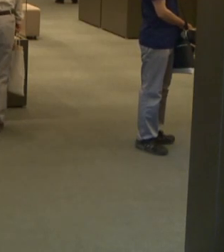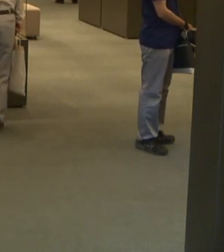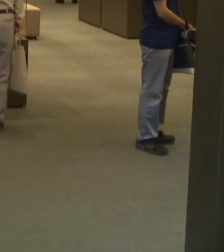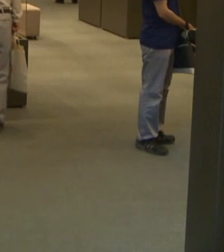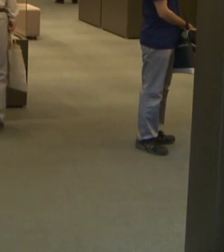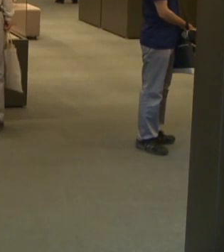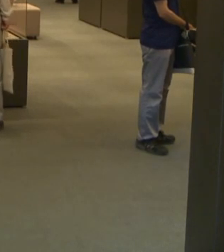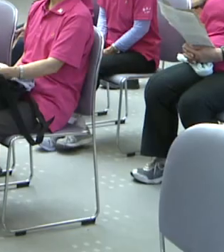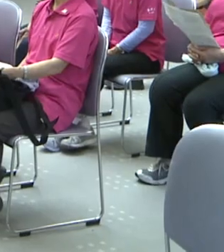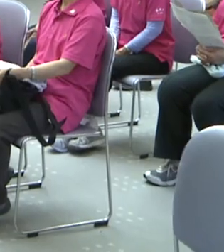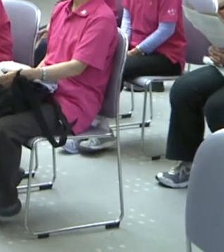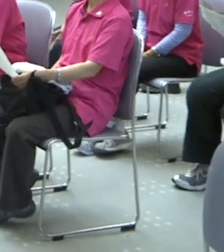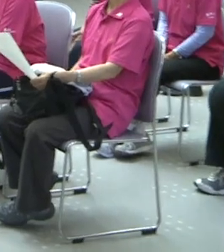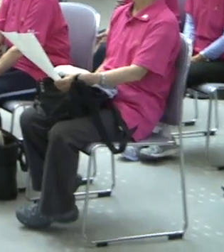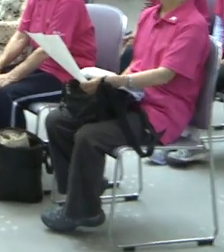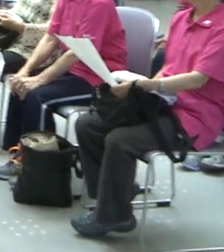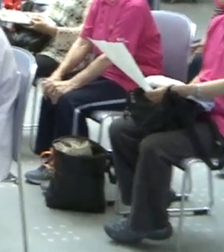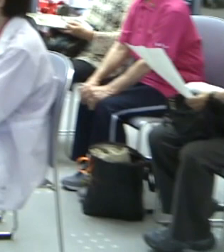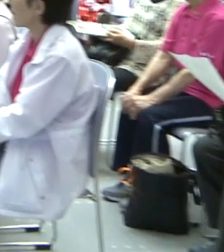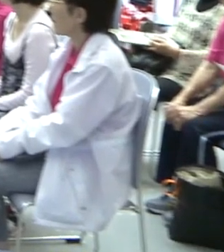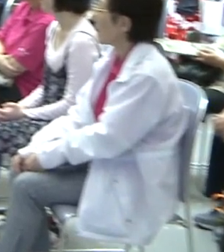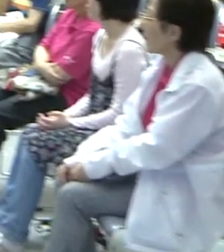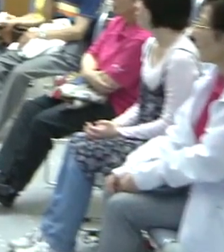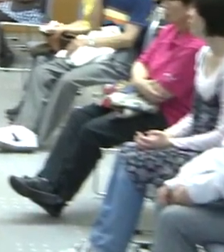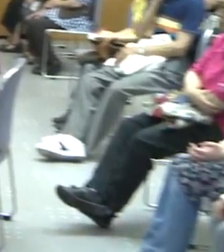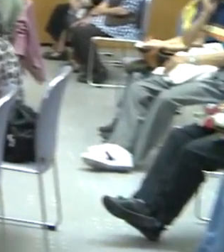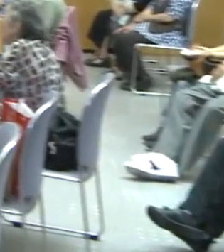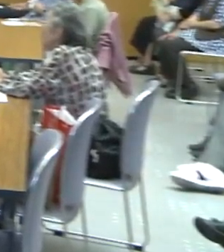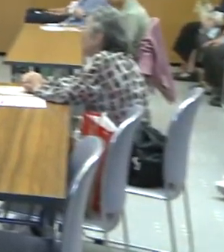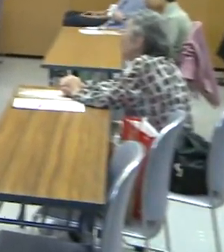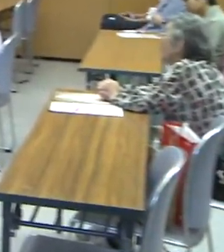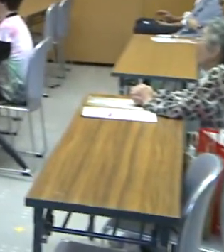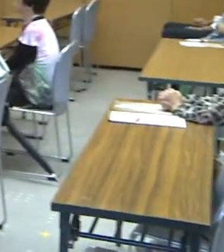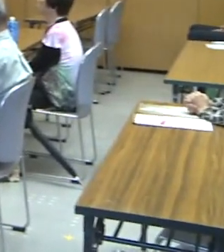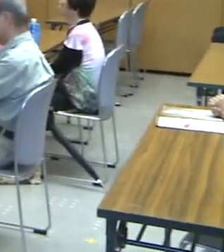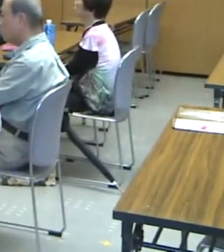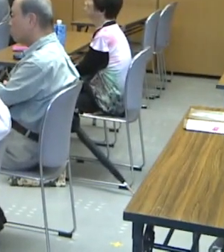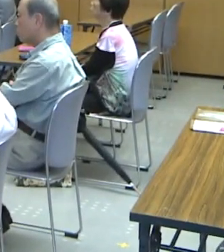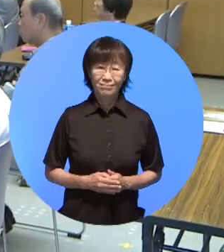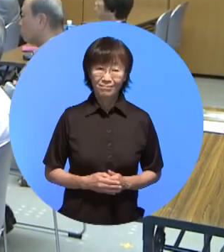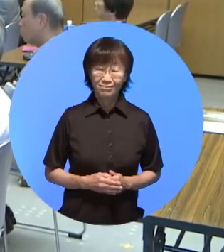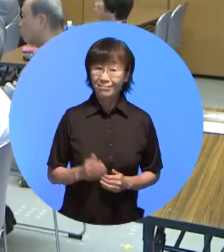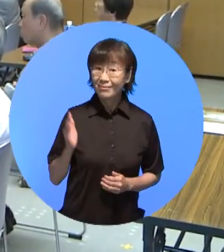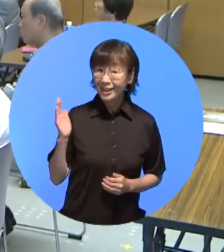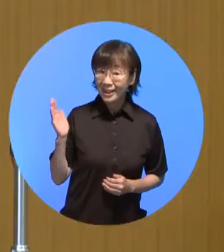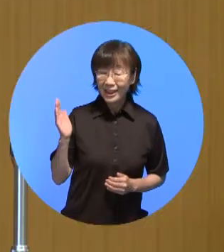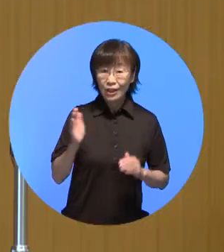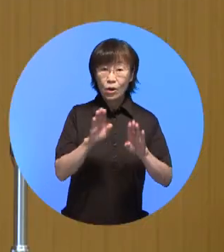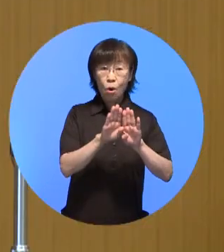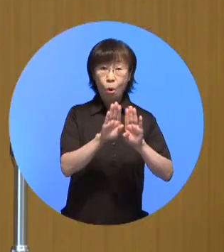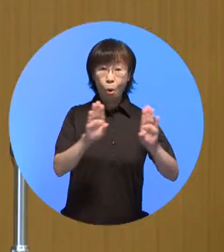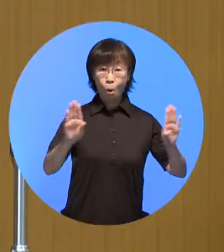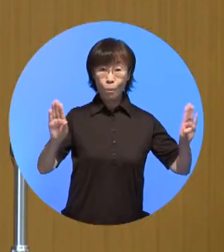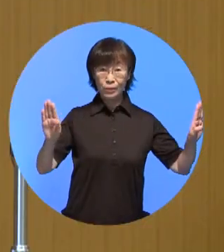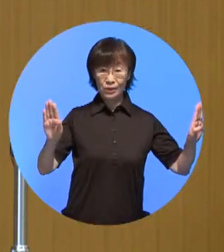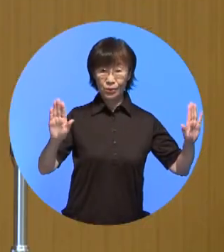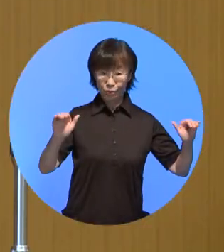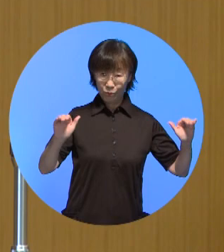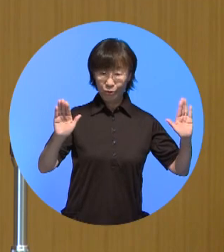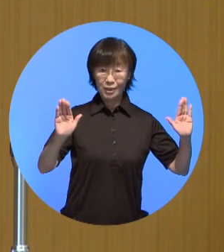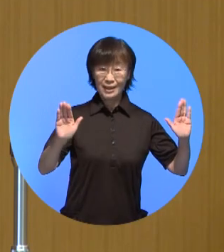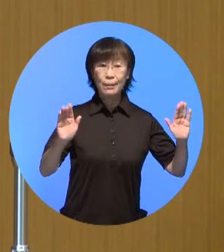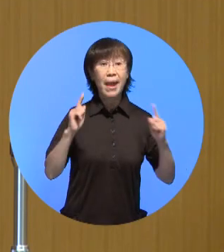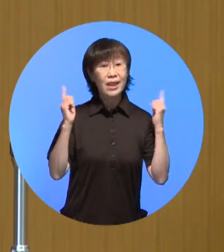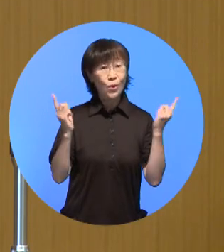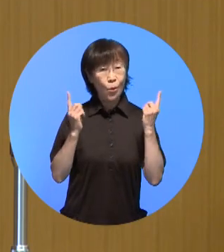年室と台風の記録が開催されていますあのこのを通じて初日に行われたオープニング